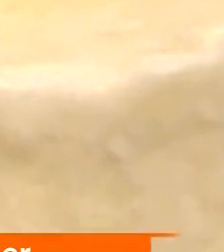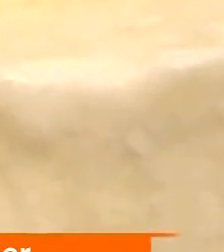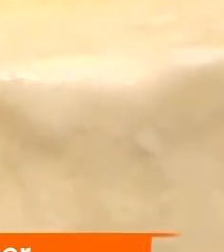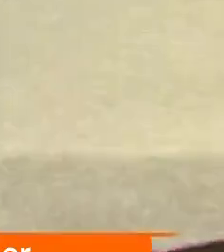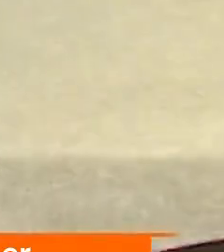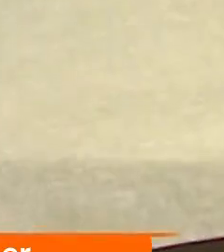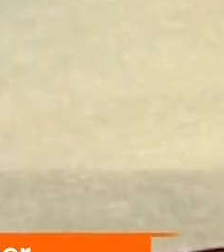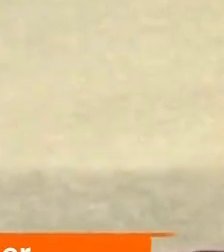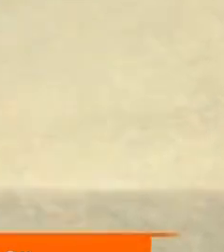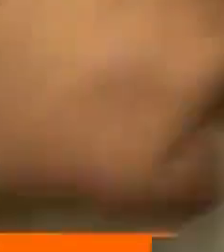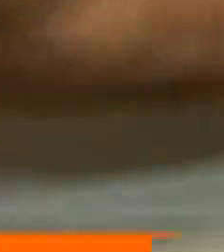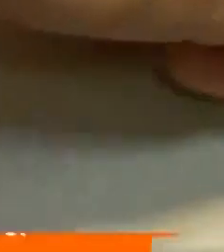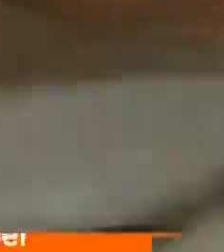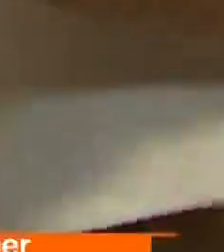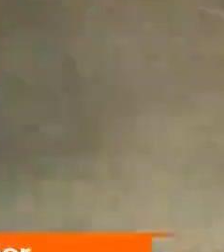ana haberde.